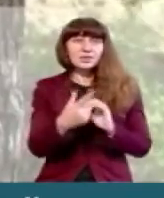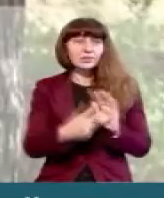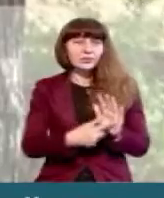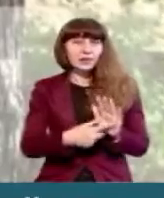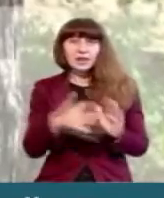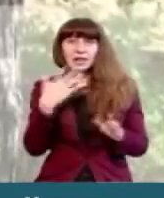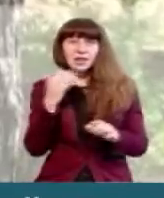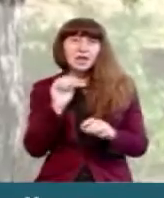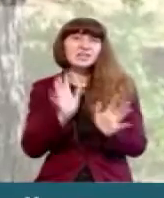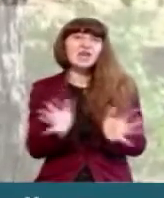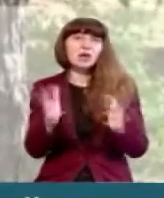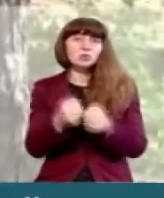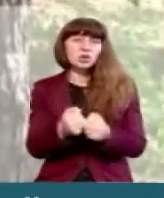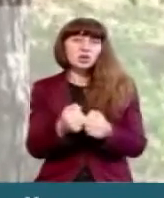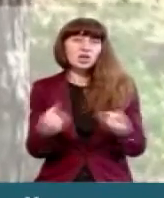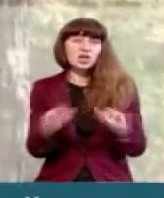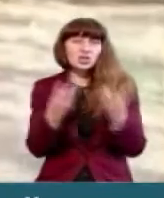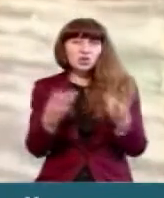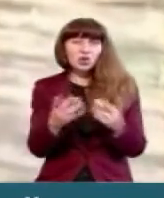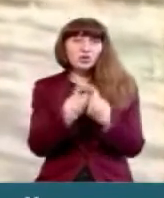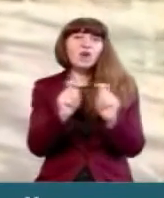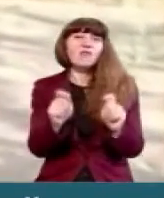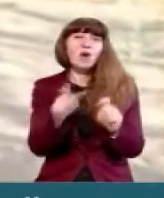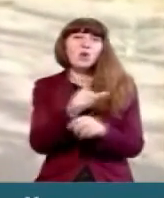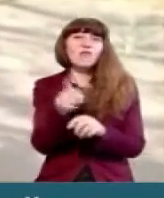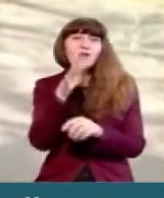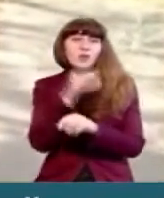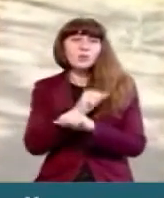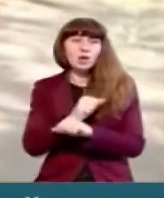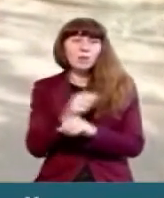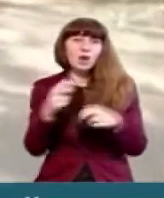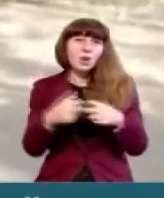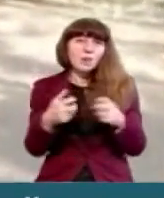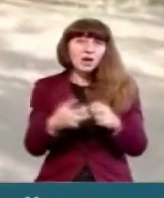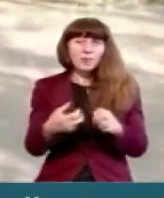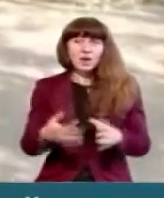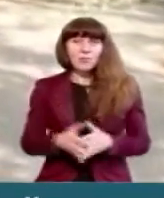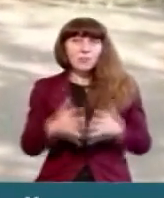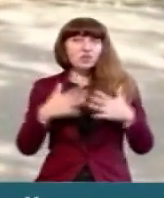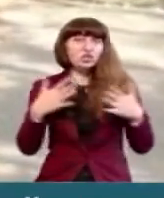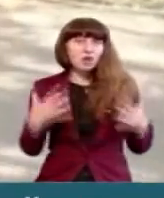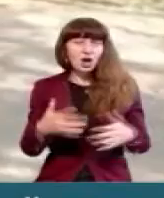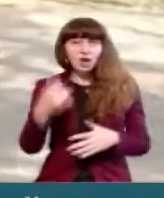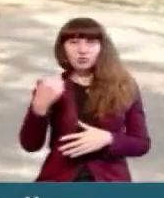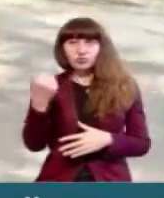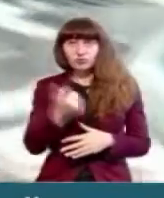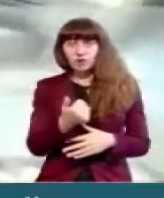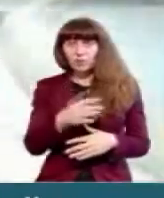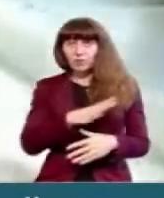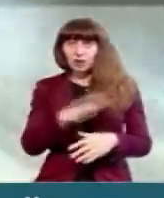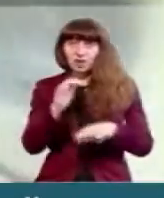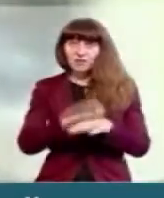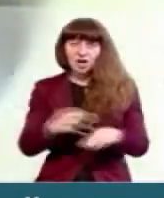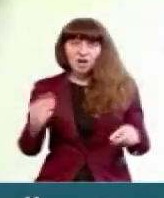17. Непотушенные костры, что разводят граждане во время отдыха, беда для пожарных. На прошлой неделе произошел